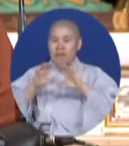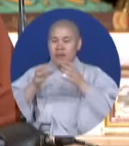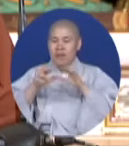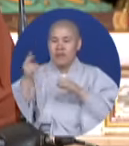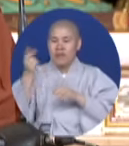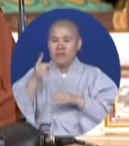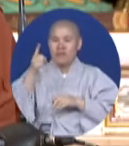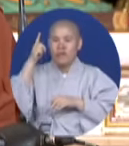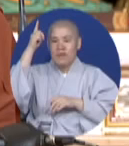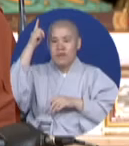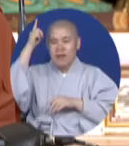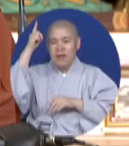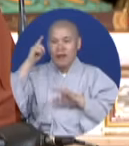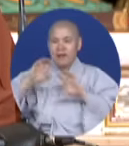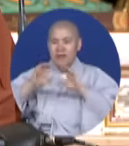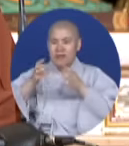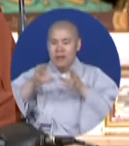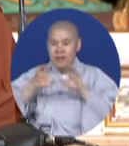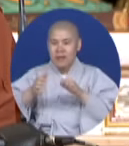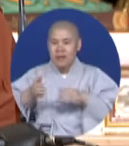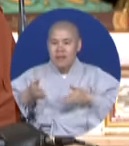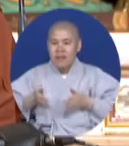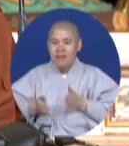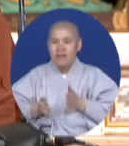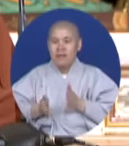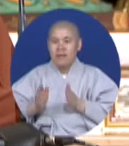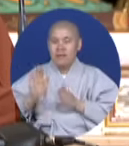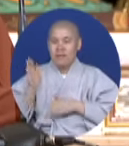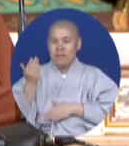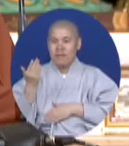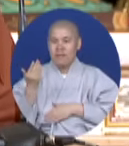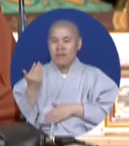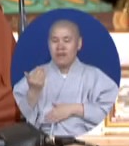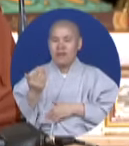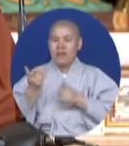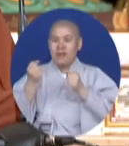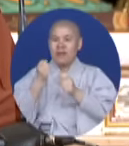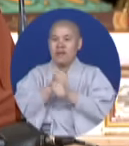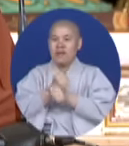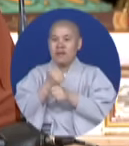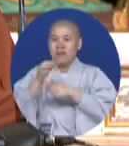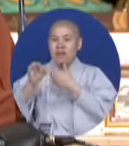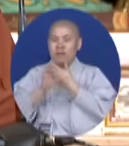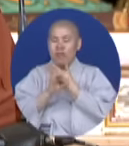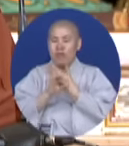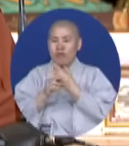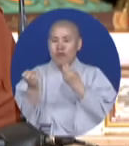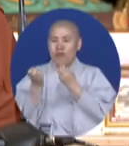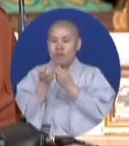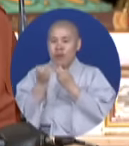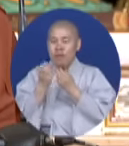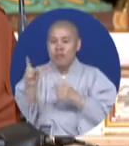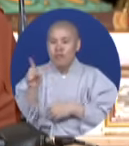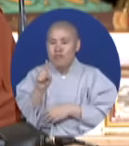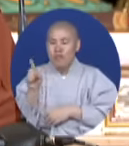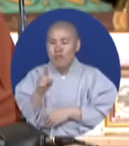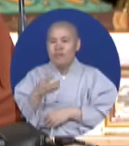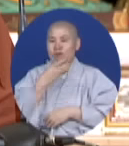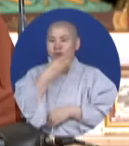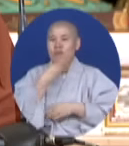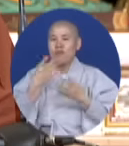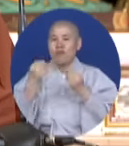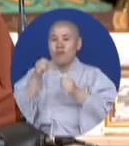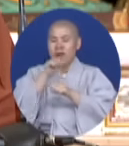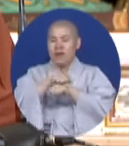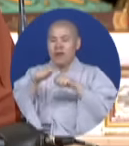인간 세계에 태어나고 천상 세계에 태어나라 그러려면 그러려면 어째야 돼요? 복지어야 되거든요.